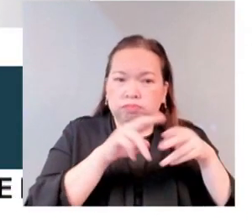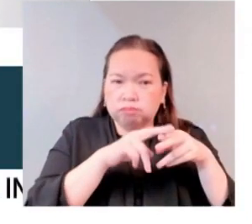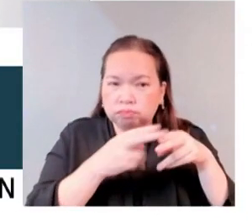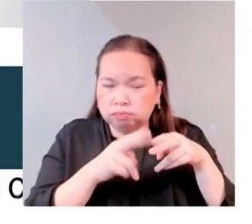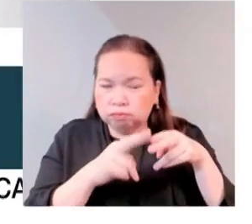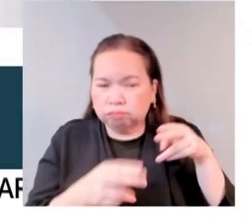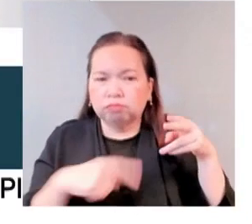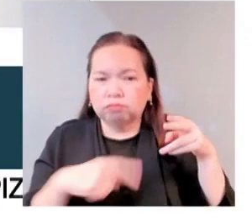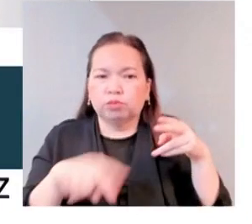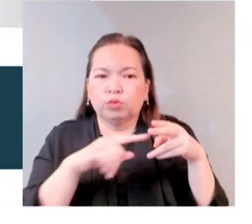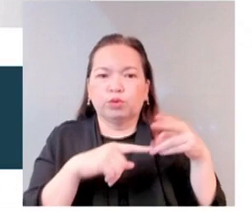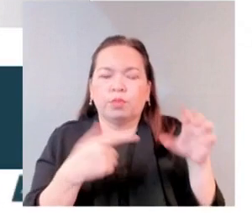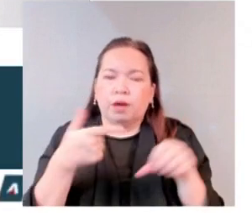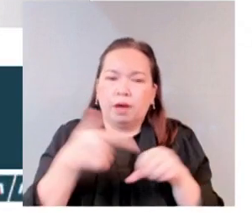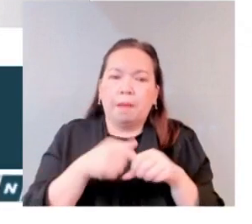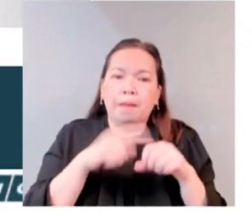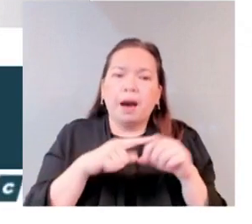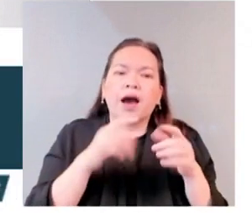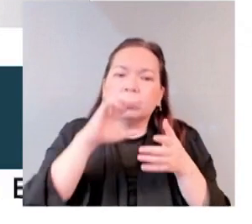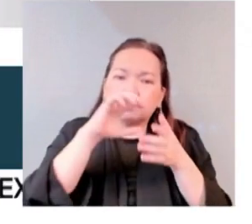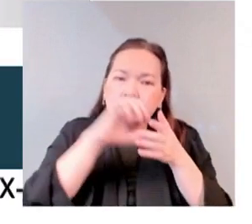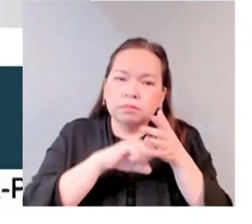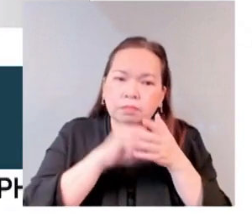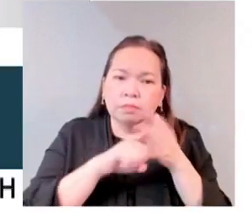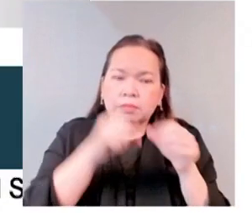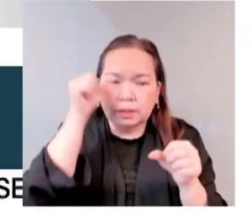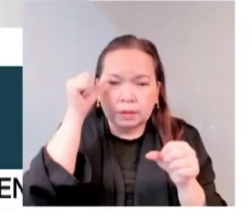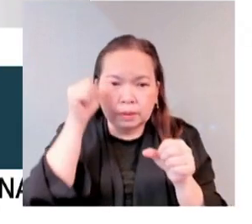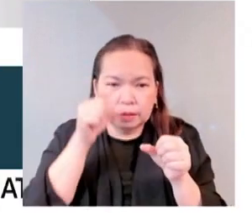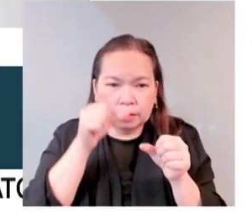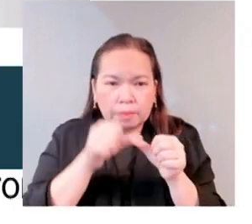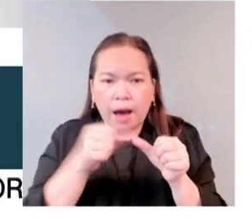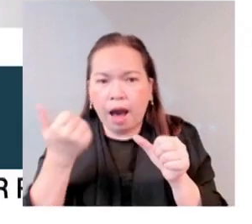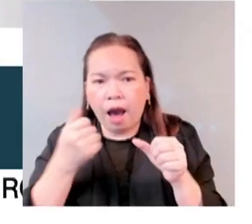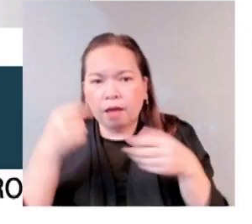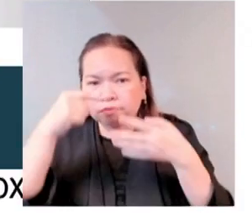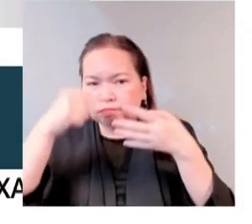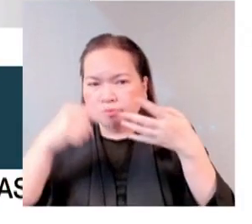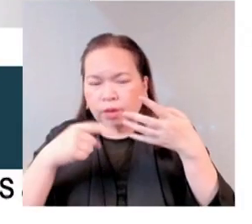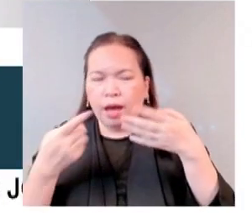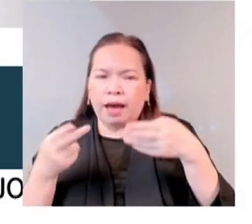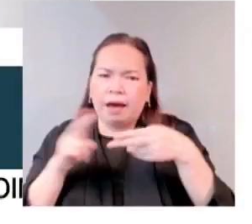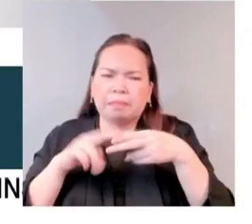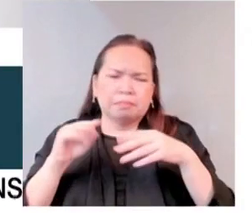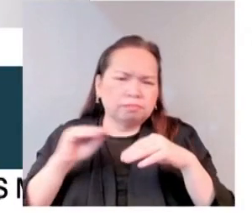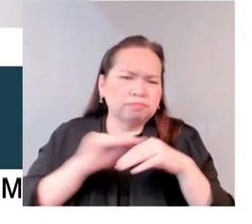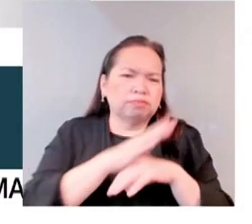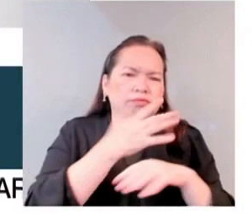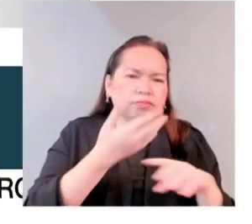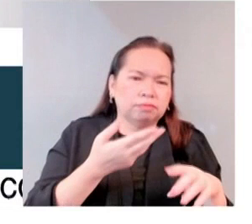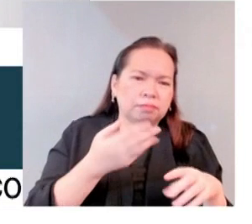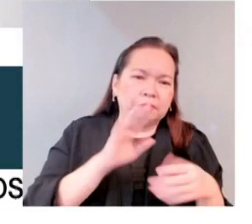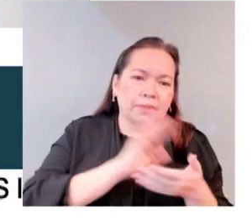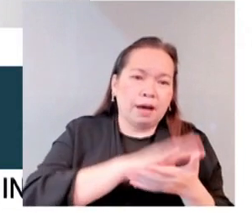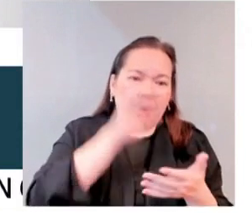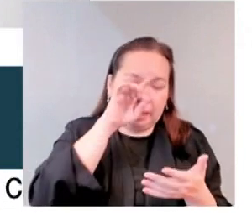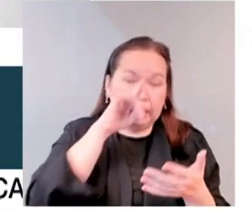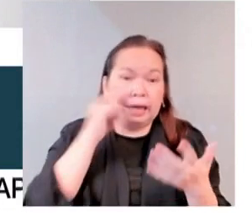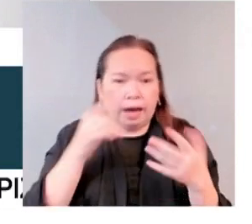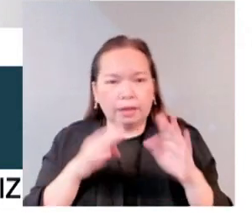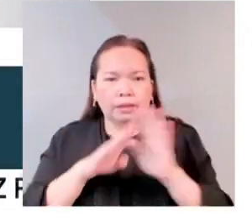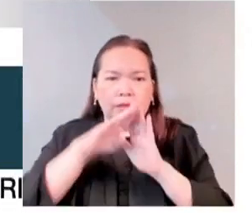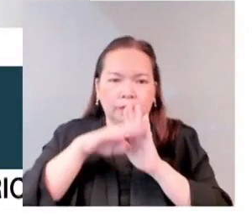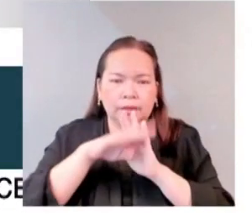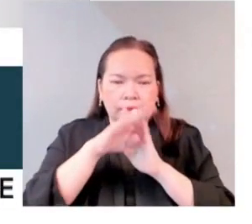para tumaas ang presyo. Kasi nasa sitwasyon po tayo ng tight supply. Di po ba dahil dun sa production cut na in-extend